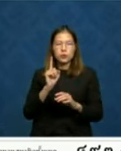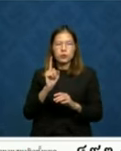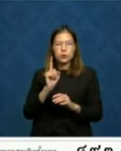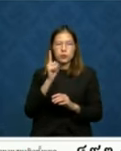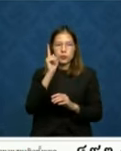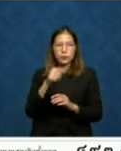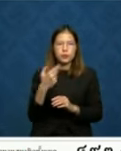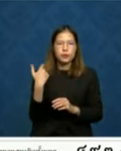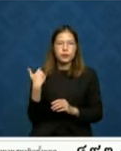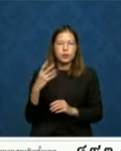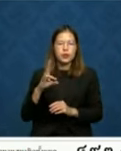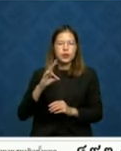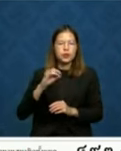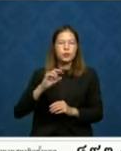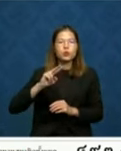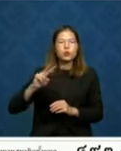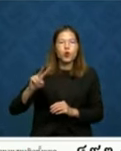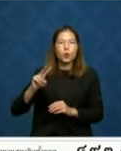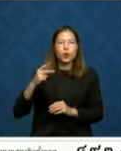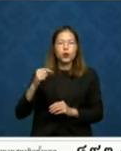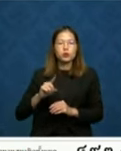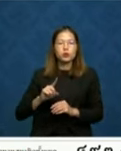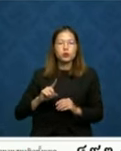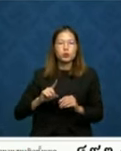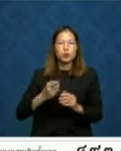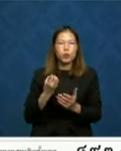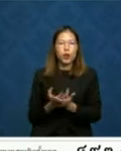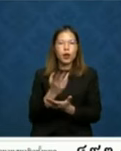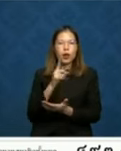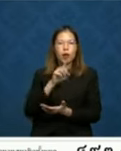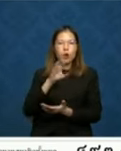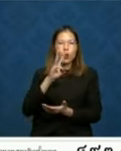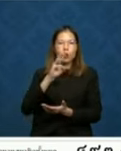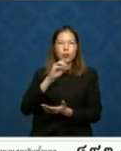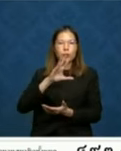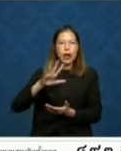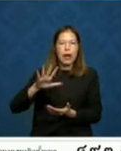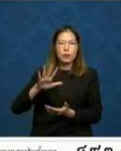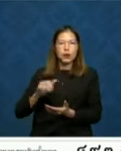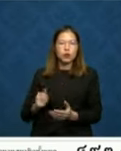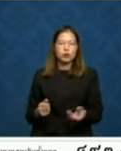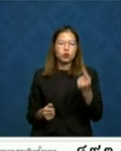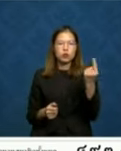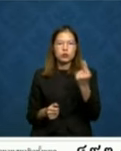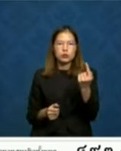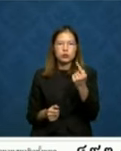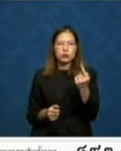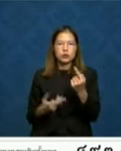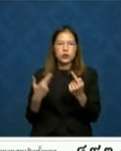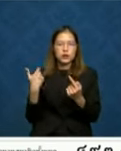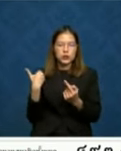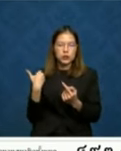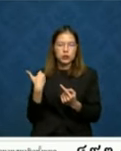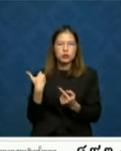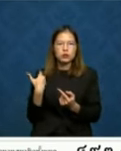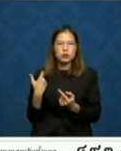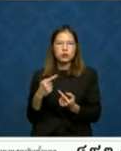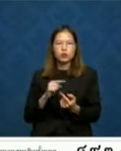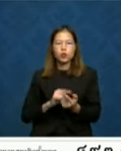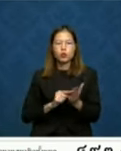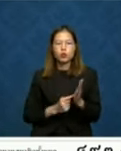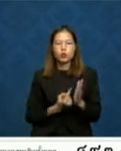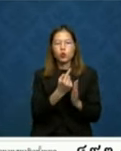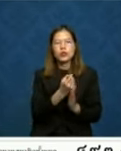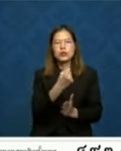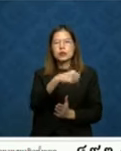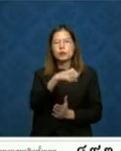ต่ำสุด72บาทสูงสุด165บาทต่อซองต้นทุนเพียงแค่10บาทแถม